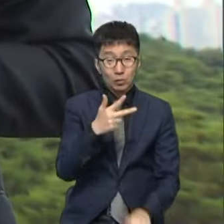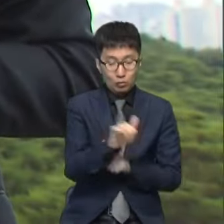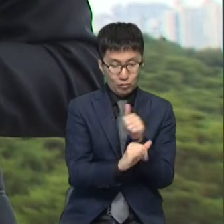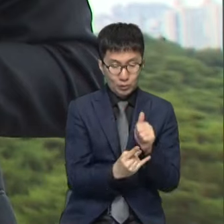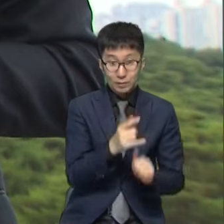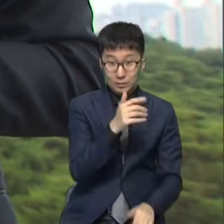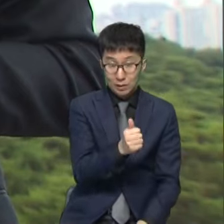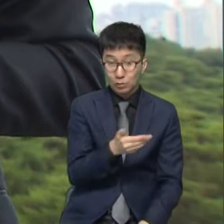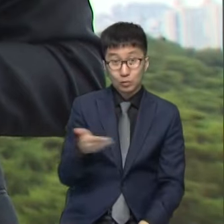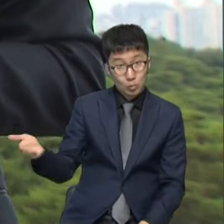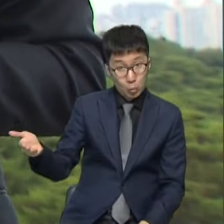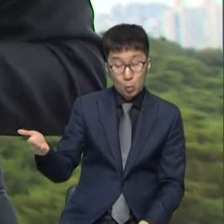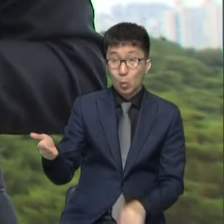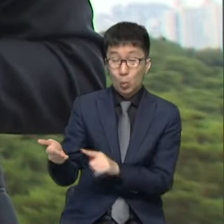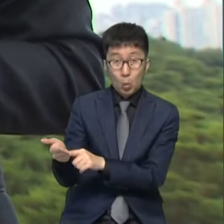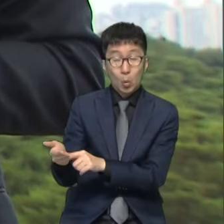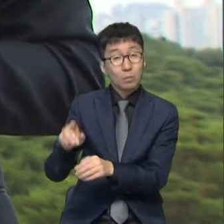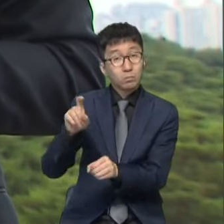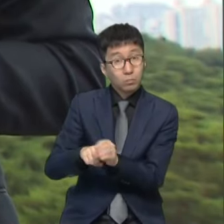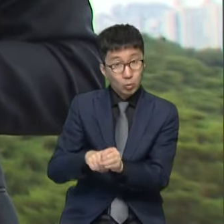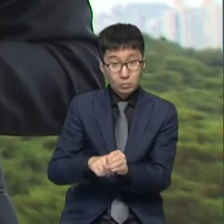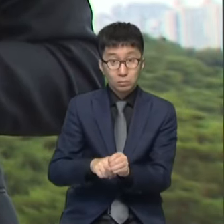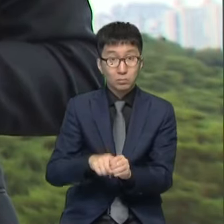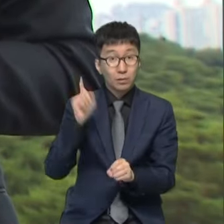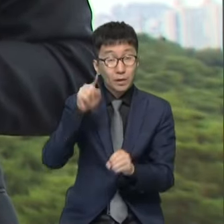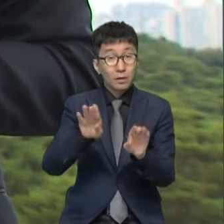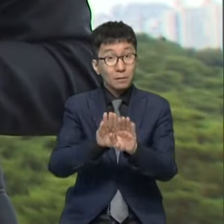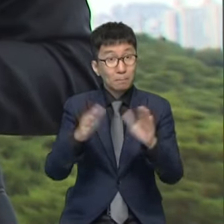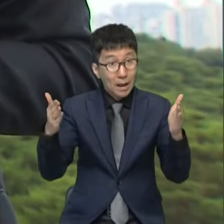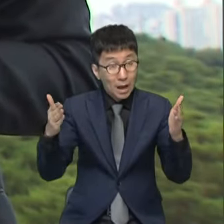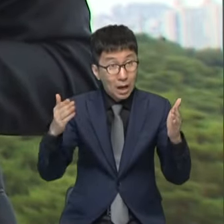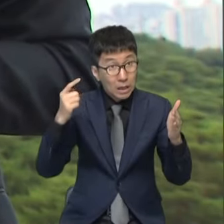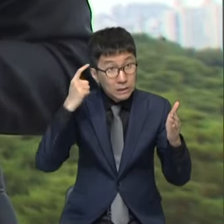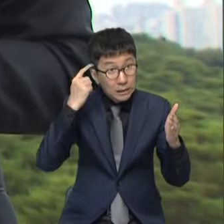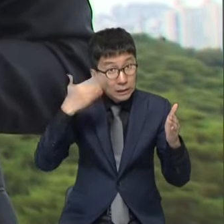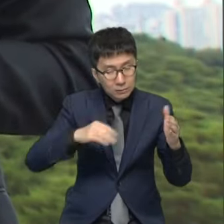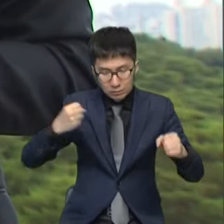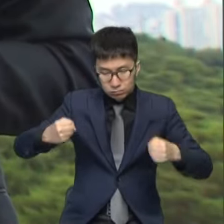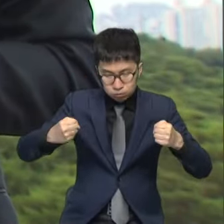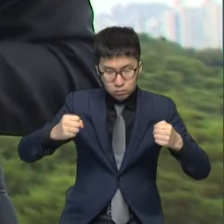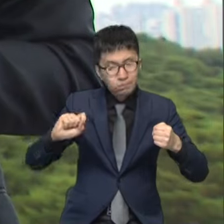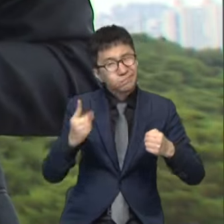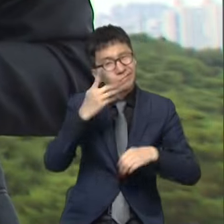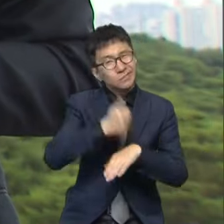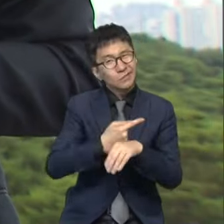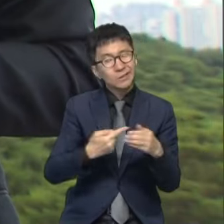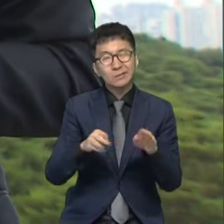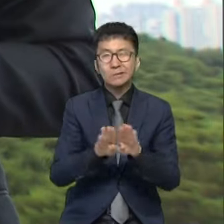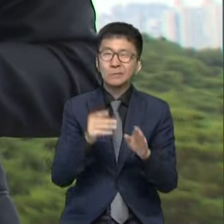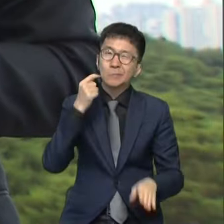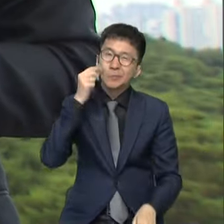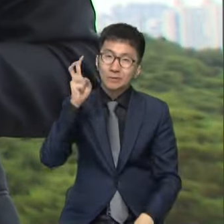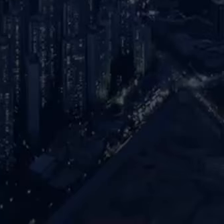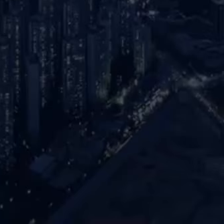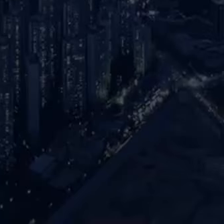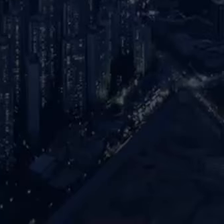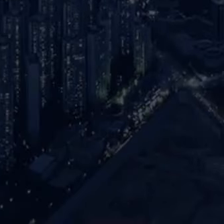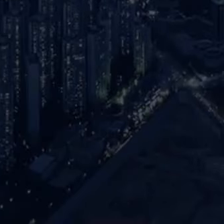위해 요구했던 내일 본회의는 강대강 대치로 개의가 불투명해졌습니다. SBS 정반석입니다.